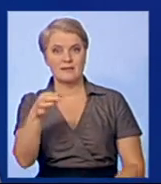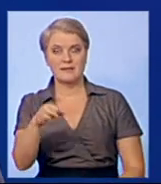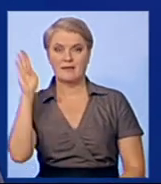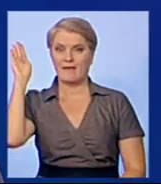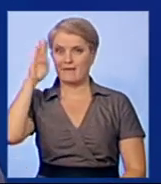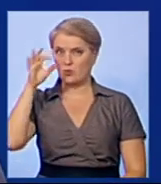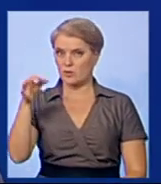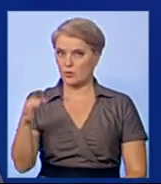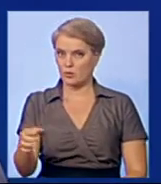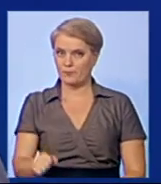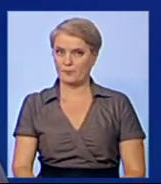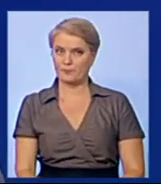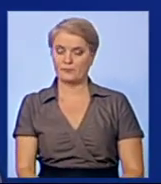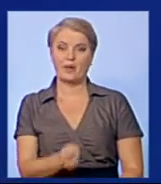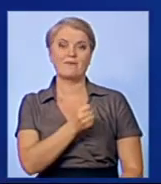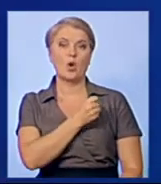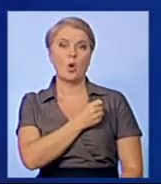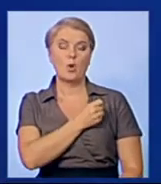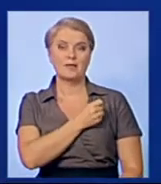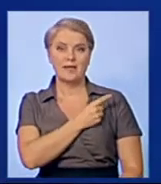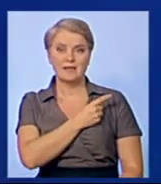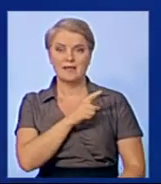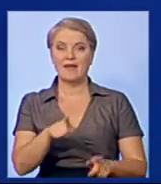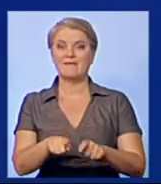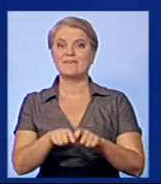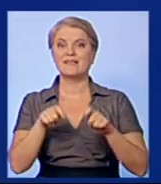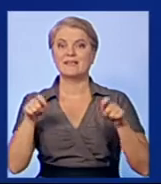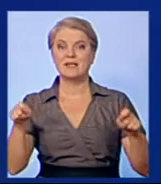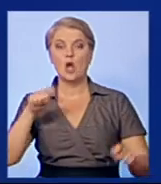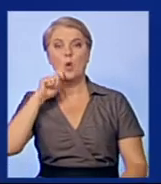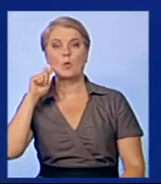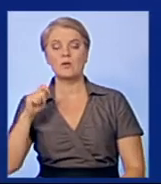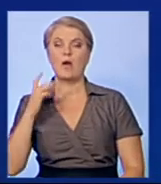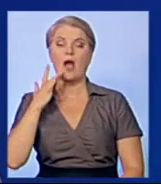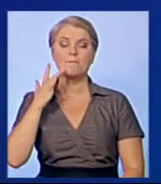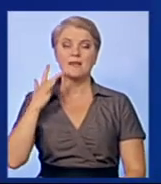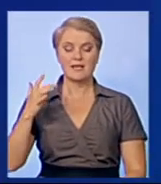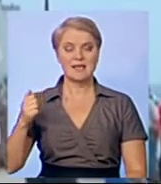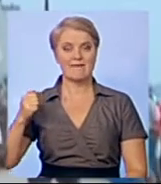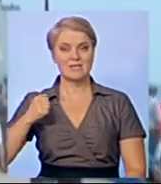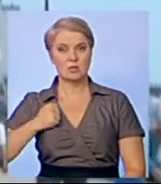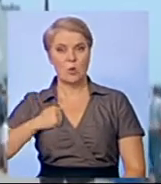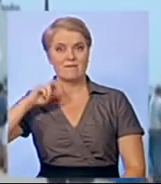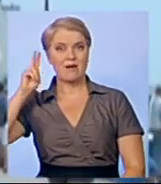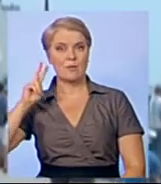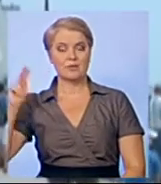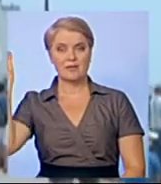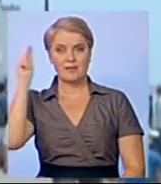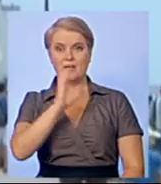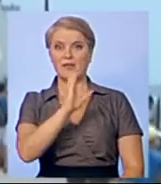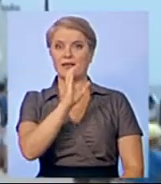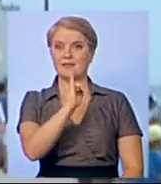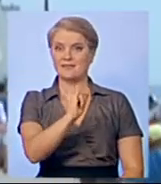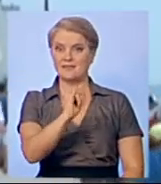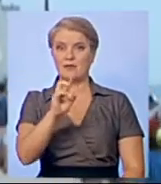В Одесі відкрили україно-американські морські навчання «Sea Breeze». Триватимуть вони до 21 липня. Цього року в них беруть